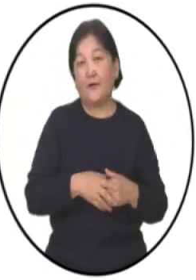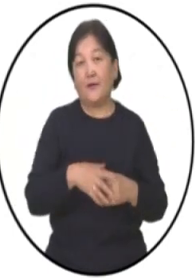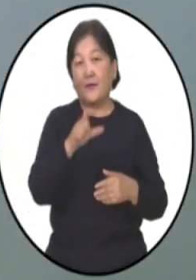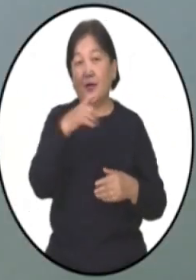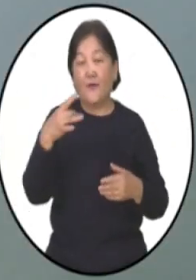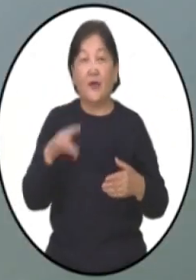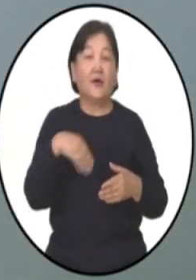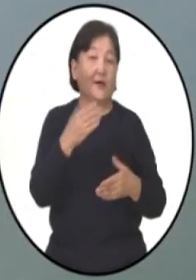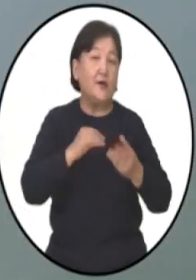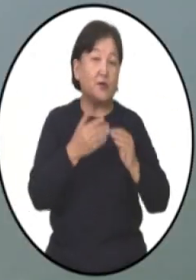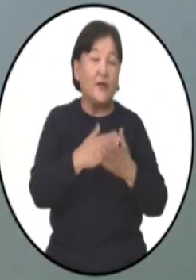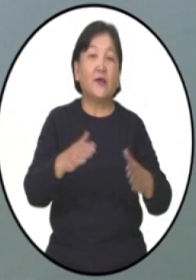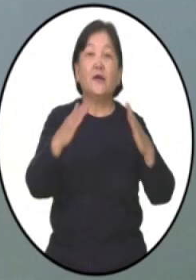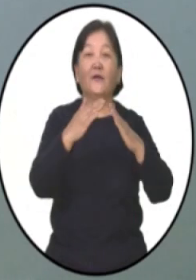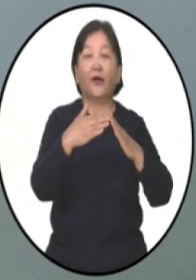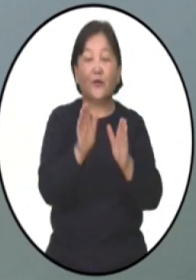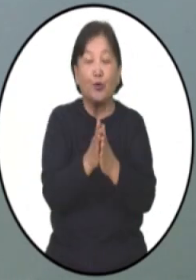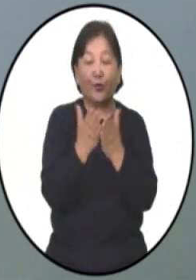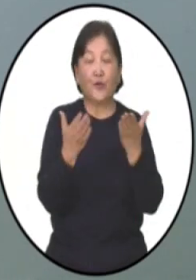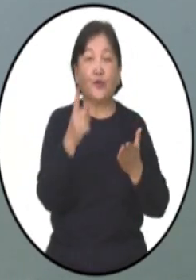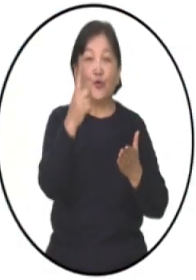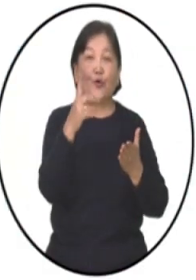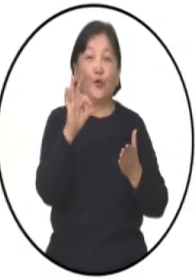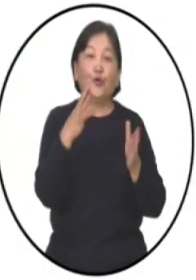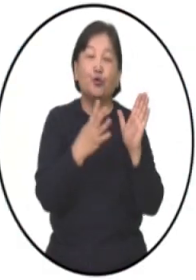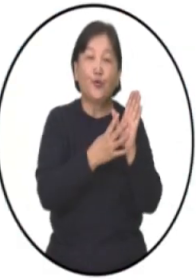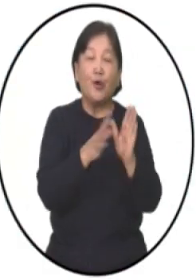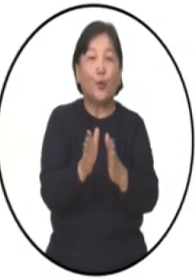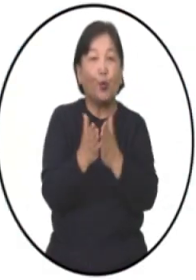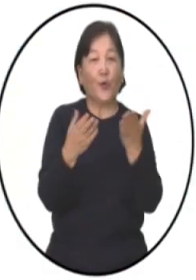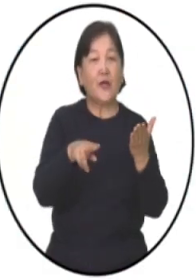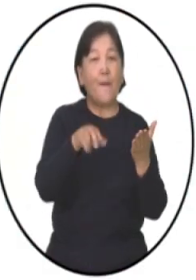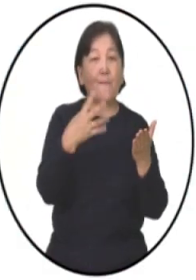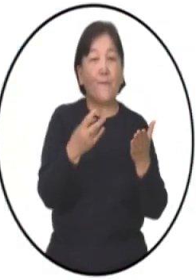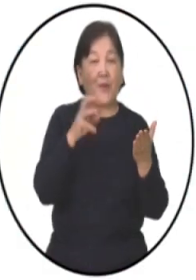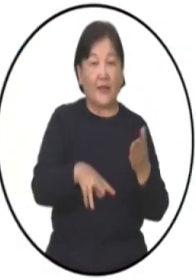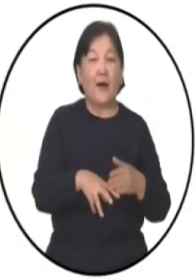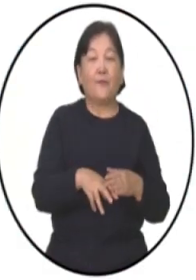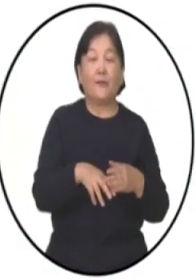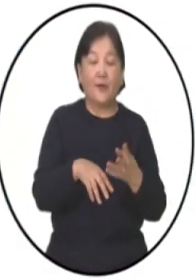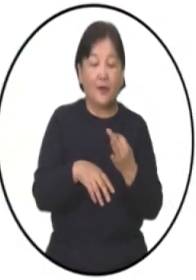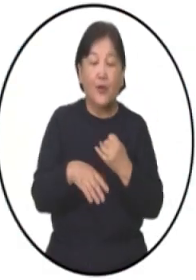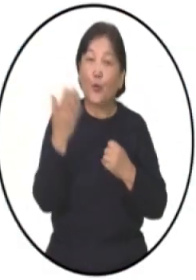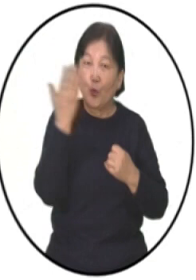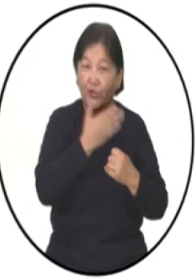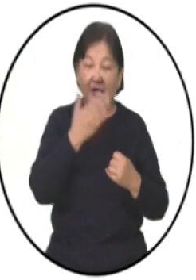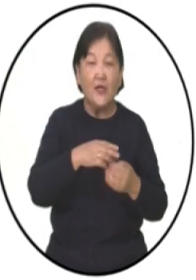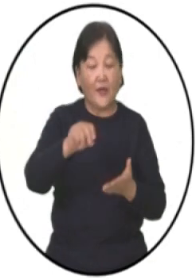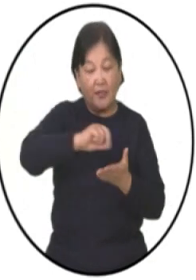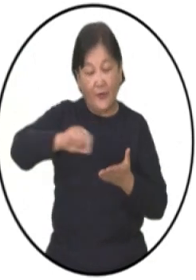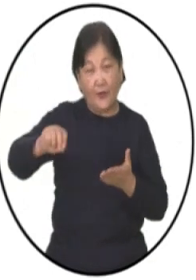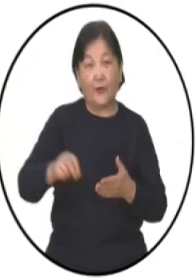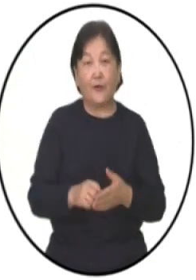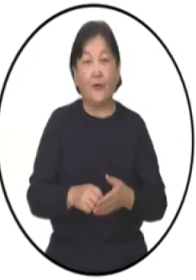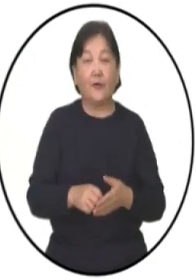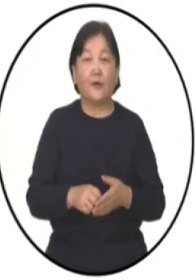юм аа. За гэрийн даалгаварт сурхагчийн 109-р хуудас за Панавын сувгцын кейсийг уншаад тэмдэглэл хөтлөх. За энэ